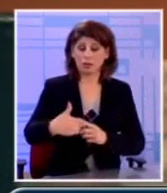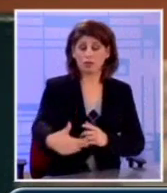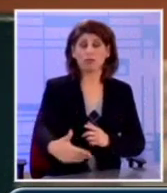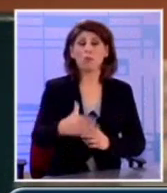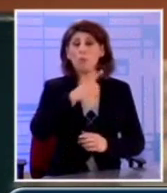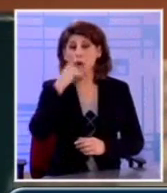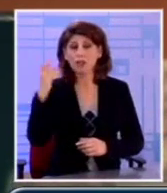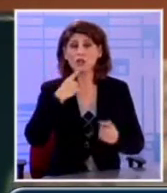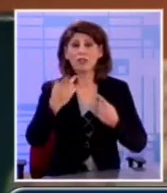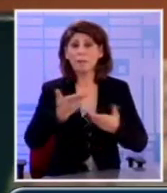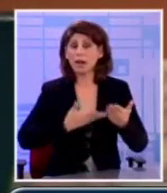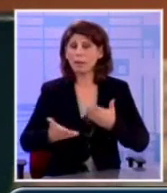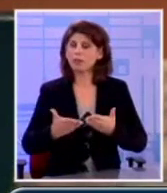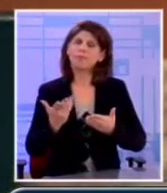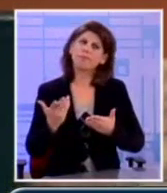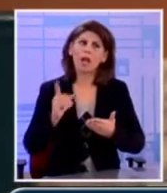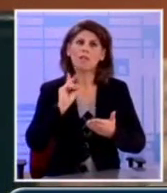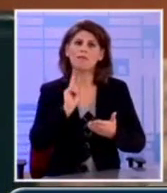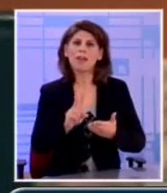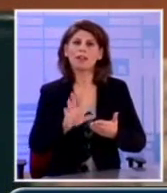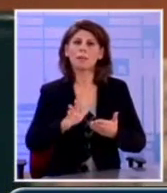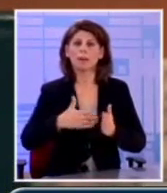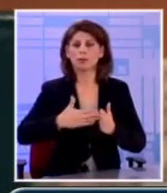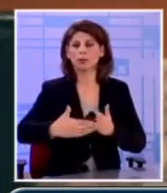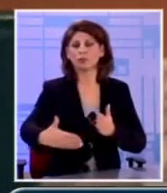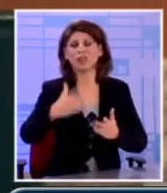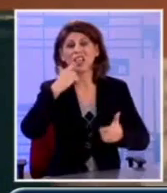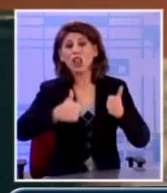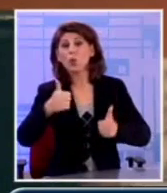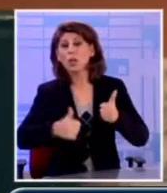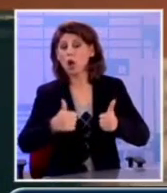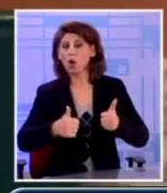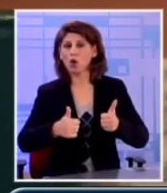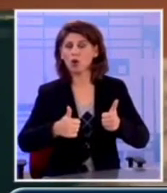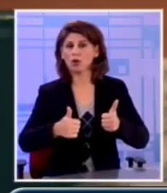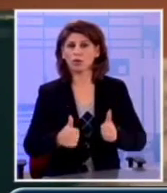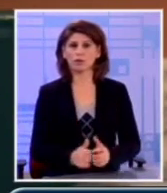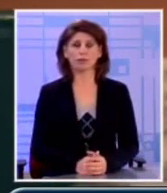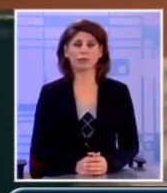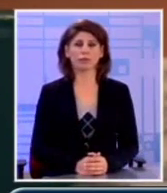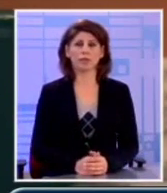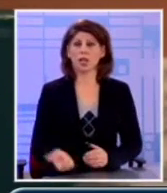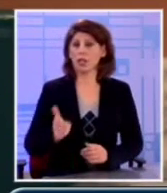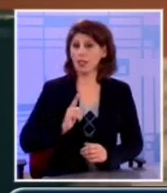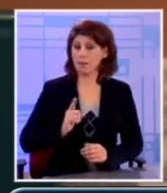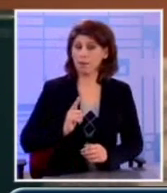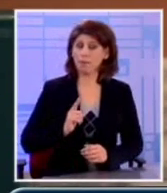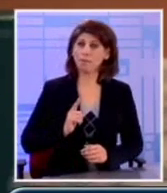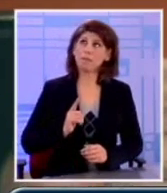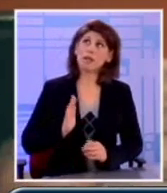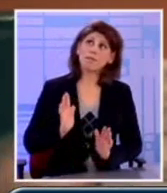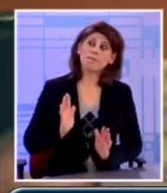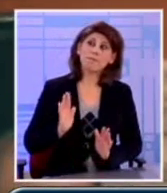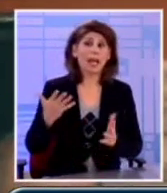διαπραγμάτευση. Φαίνεται να τοποθετείται γύρω στον Ιούνιο. Θα περιμέναμε, αν έχετε, να μας